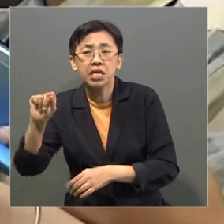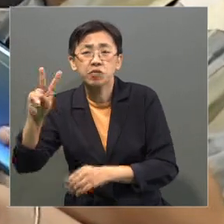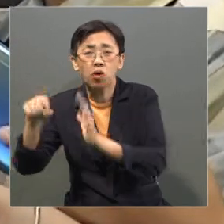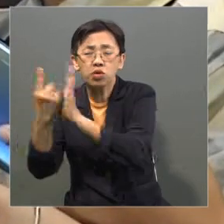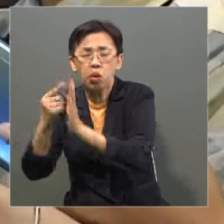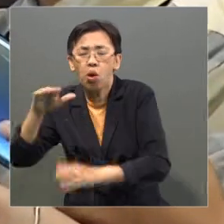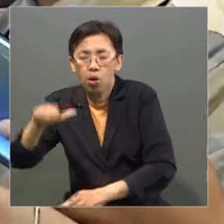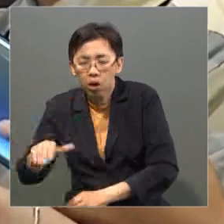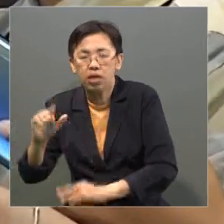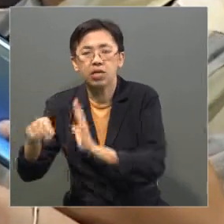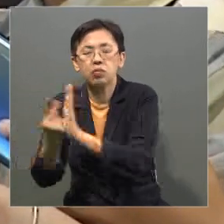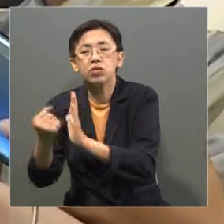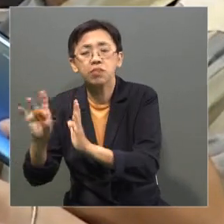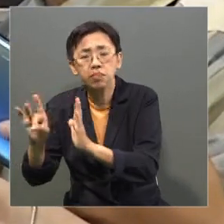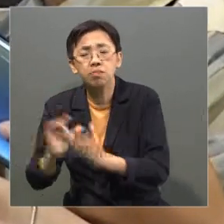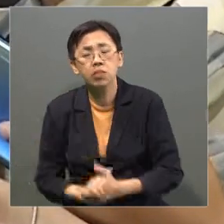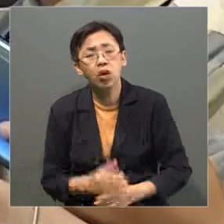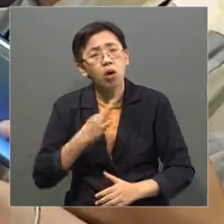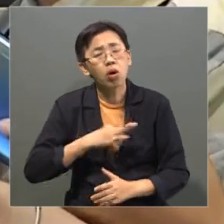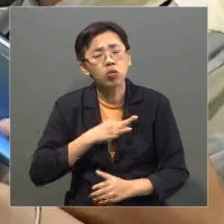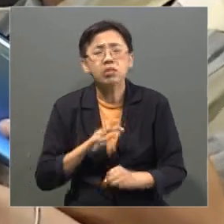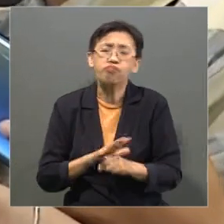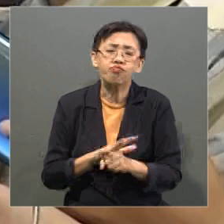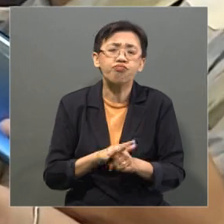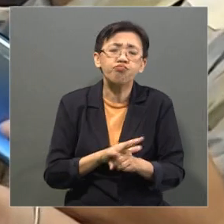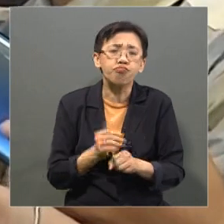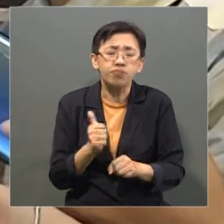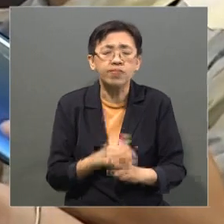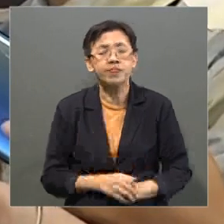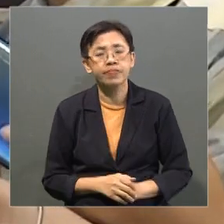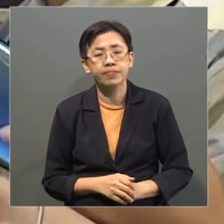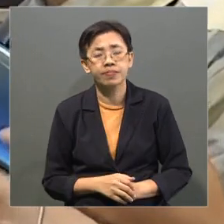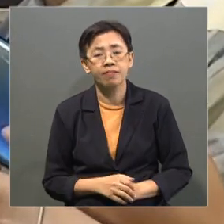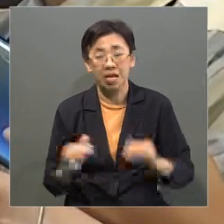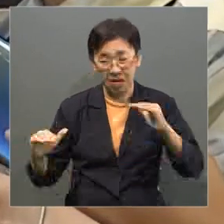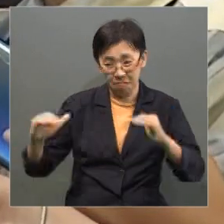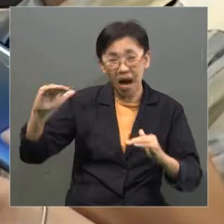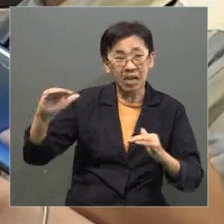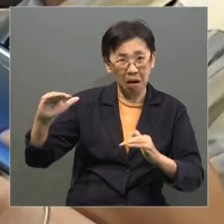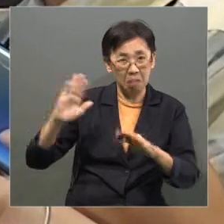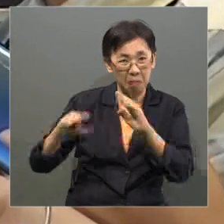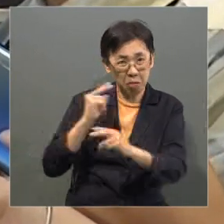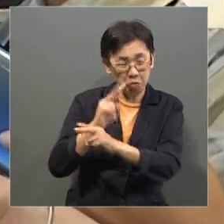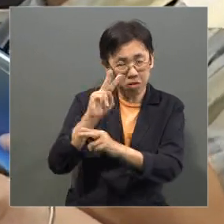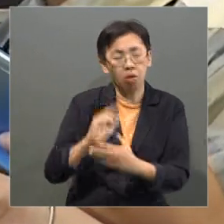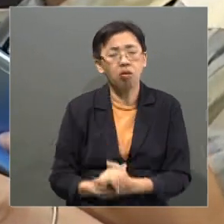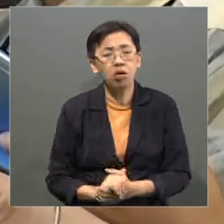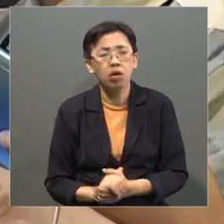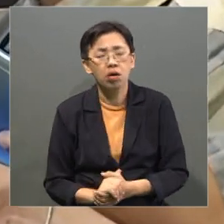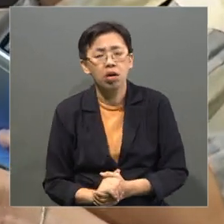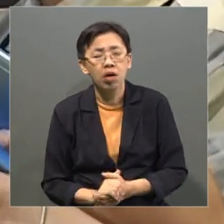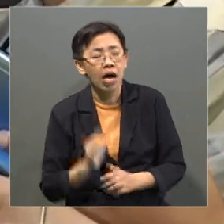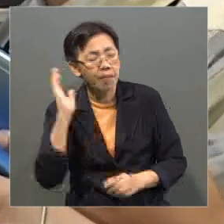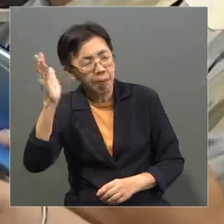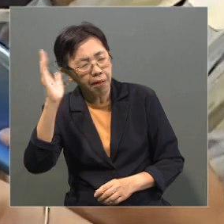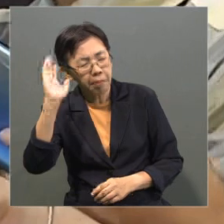จะเหลือสัก18ก็ถือว่ามากกว่ากันเท่าตัวนะคณะการอภิปรายเนี่ยเพื่อจะให้มีการตอบและให้ประช